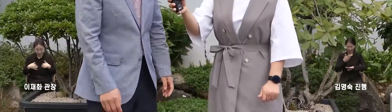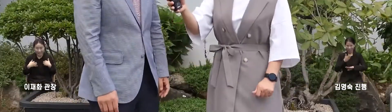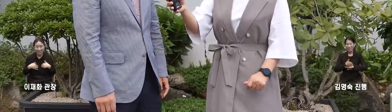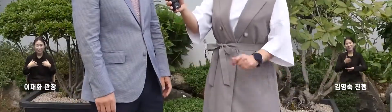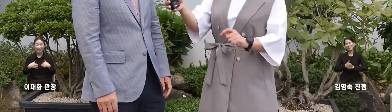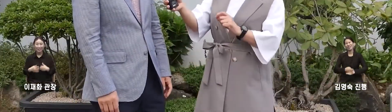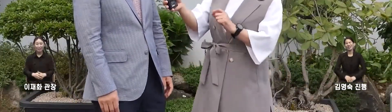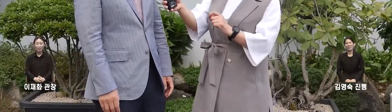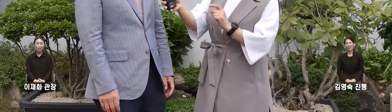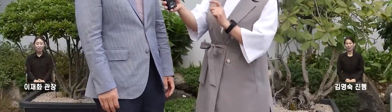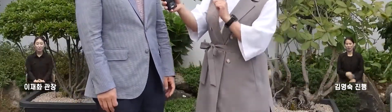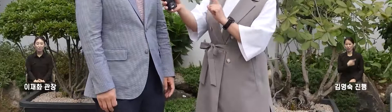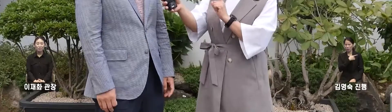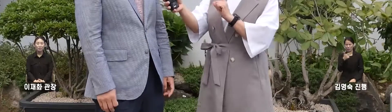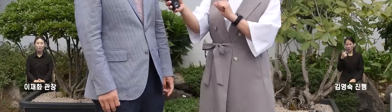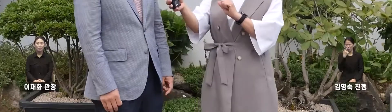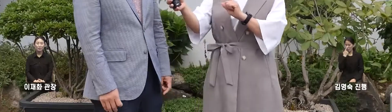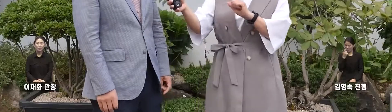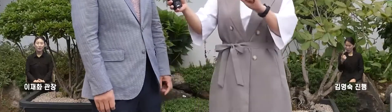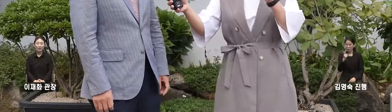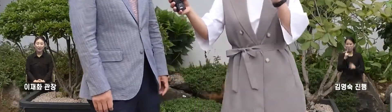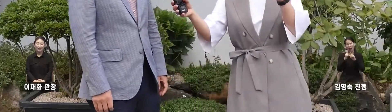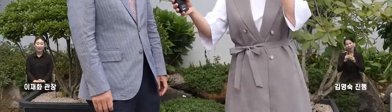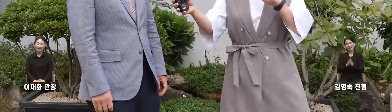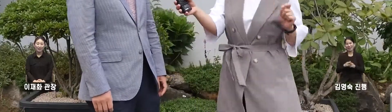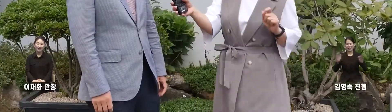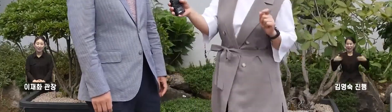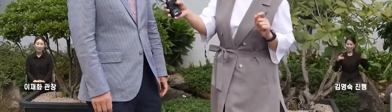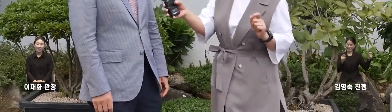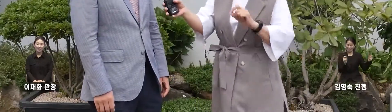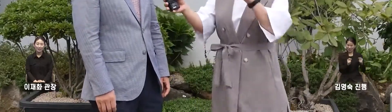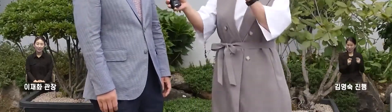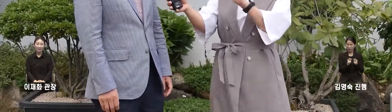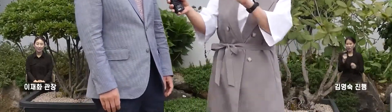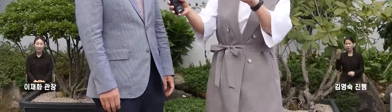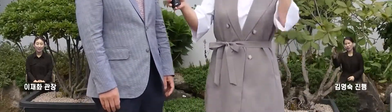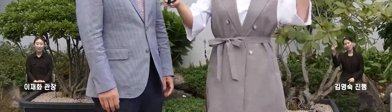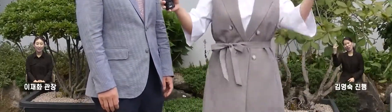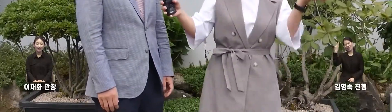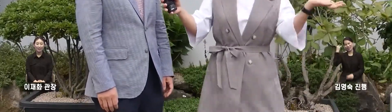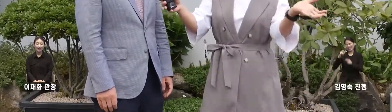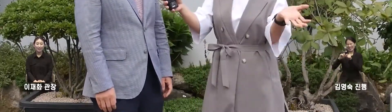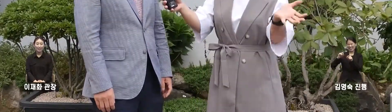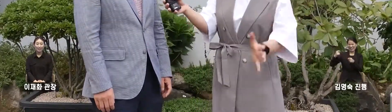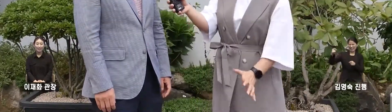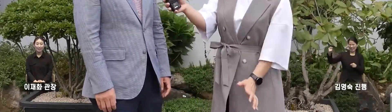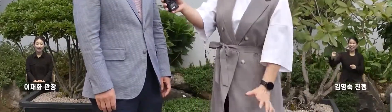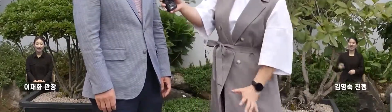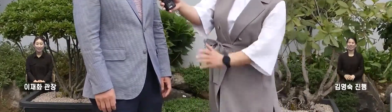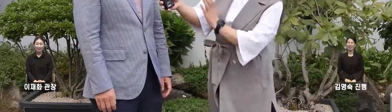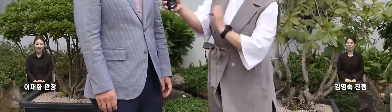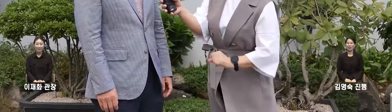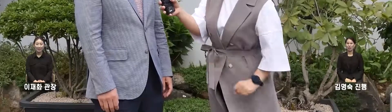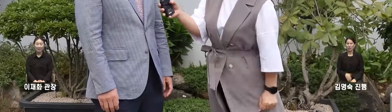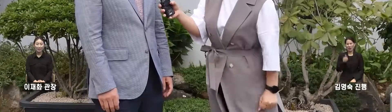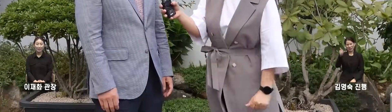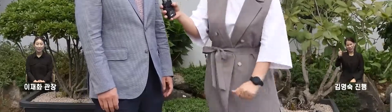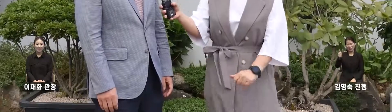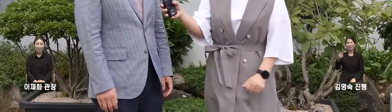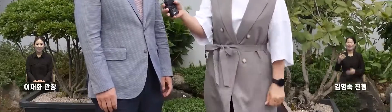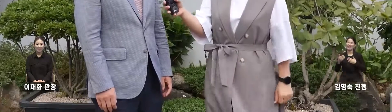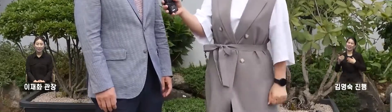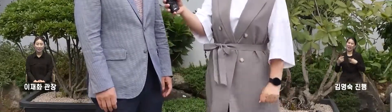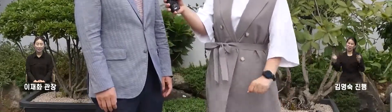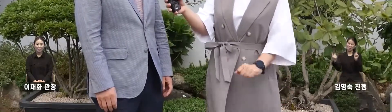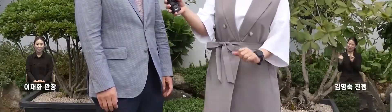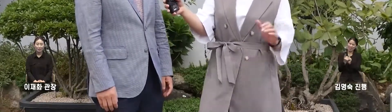감사합니다. 너무 멋있는 말씀 해주셨어요. 가을은 짧고 추억은 길다. 오늘 관장님과 또